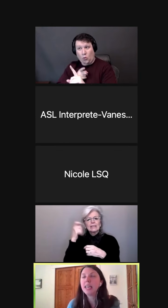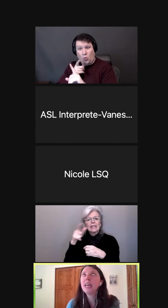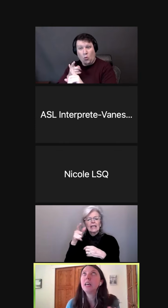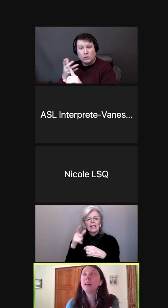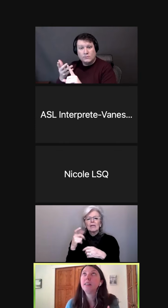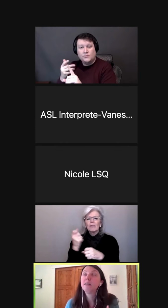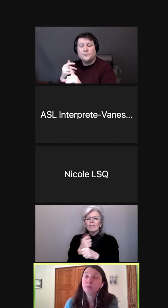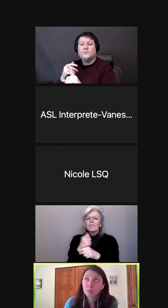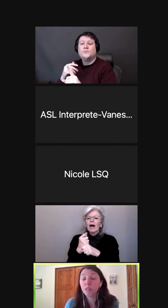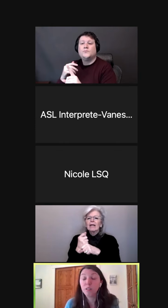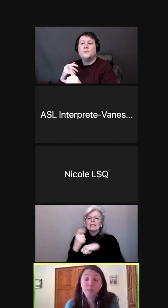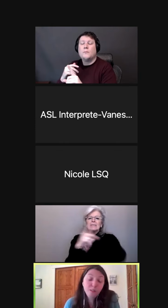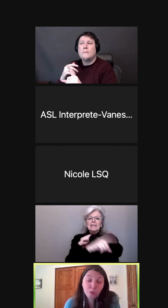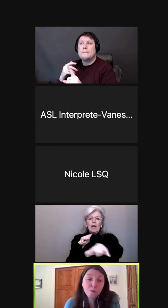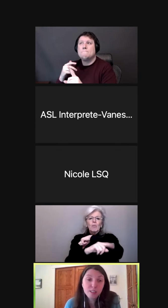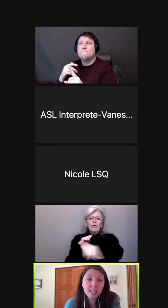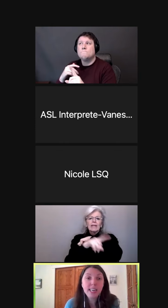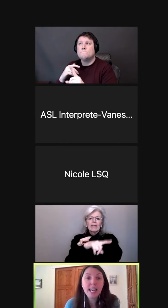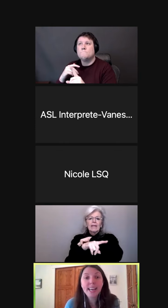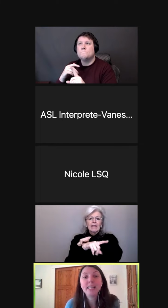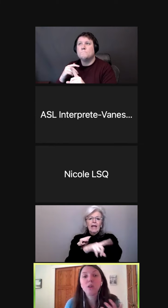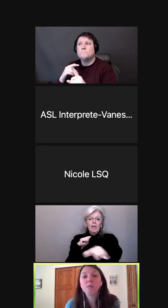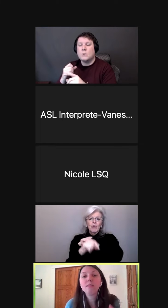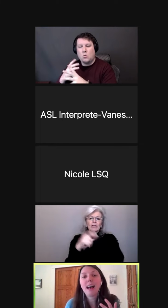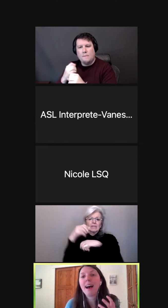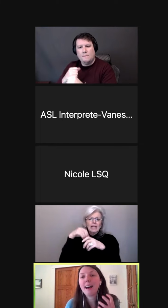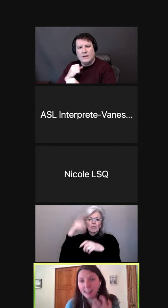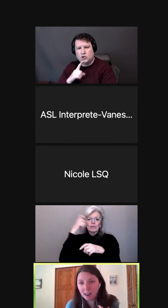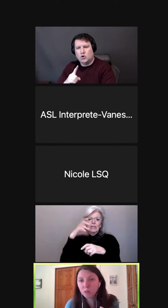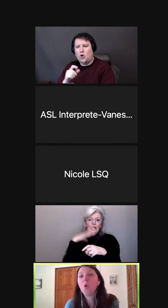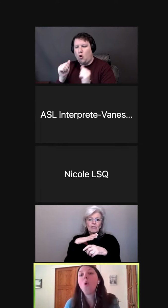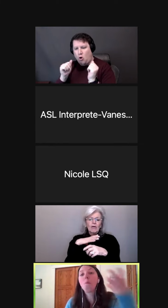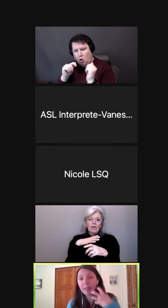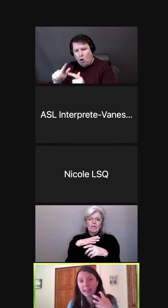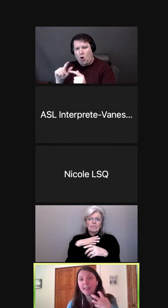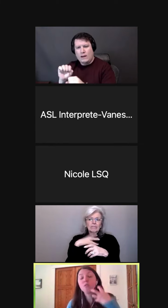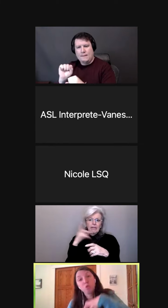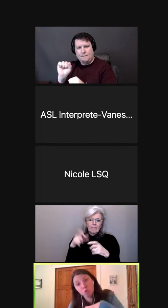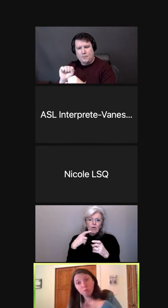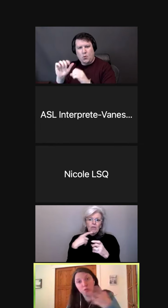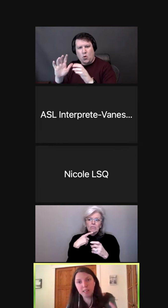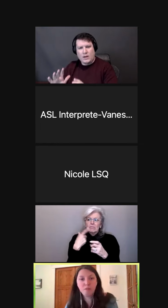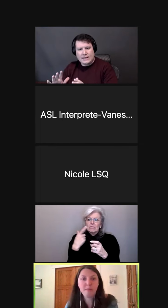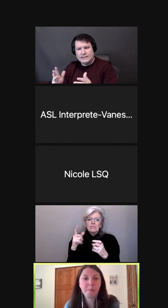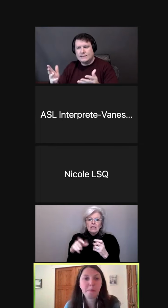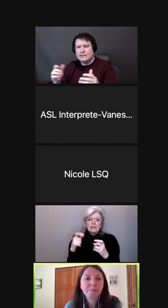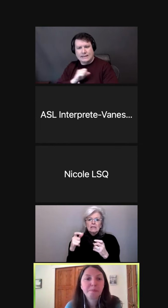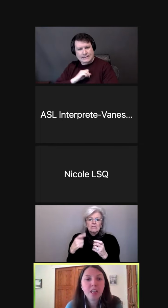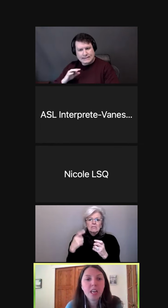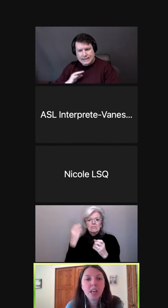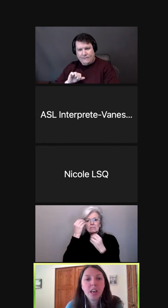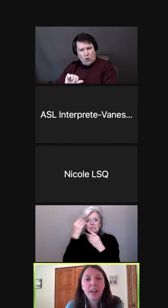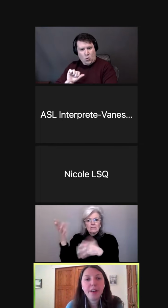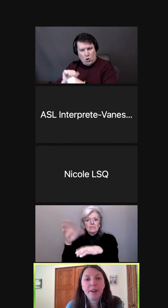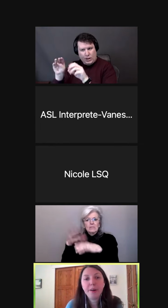employés du musée aient des comptes à rendre auprès du musée lui-même.